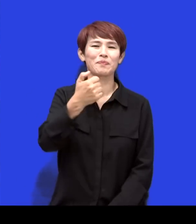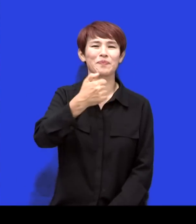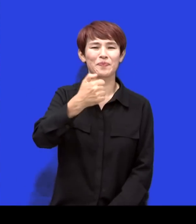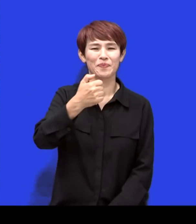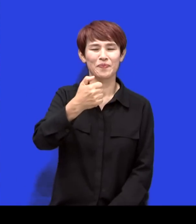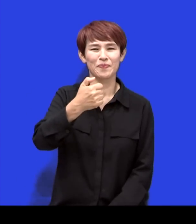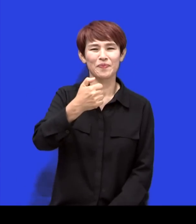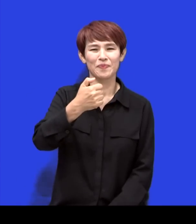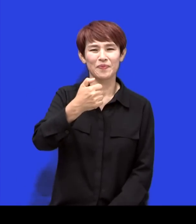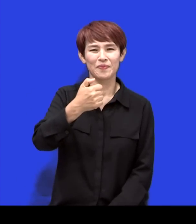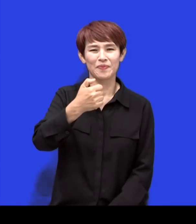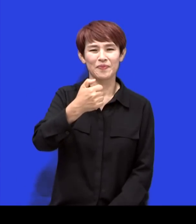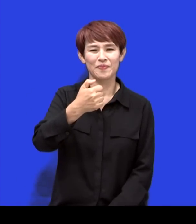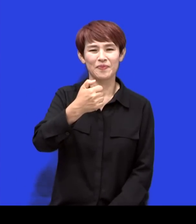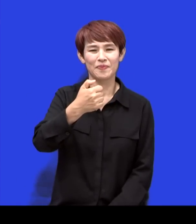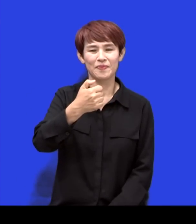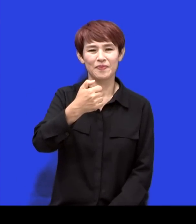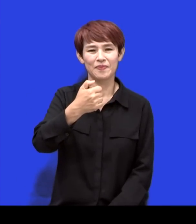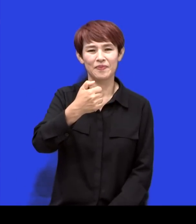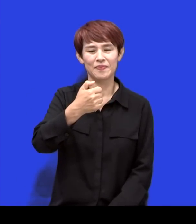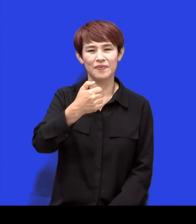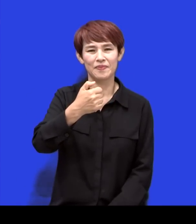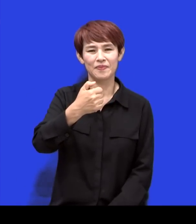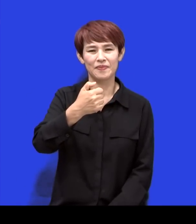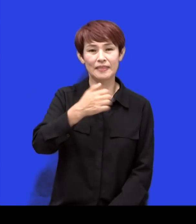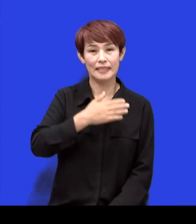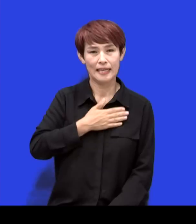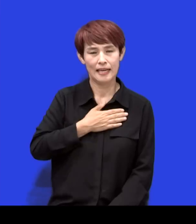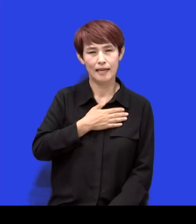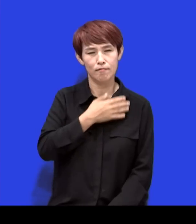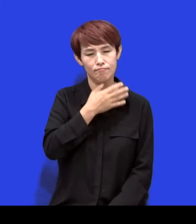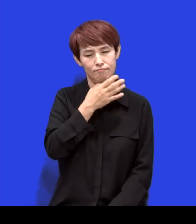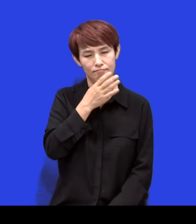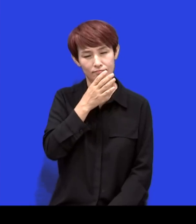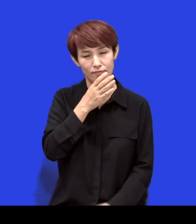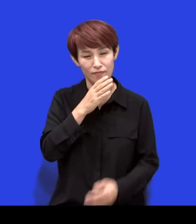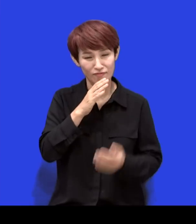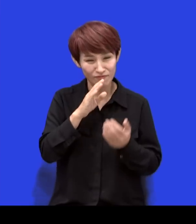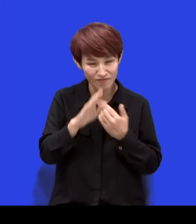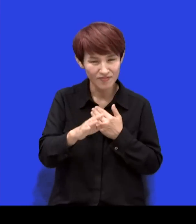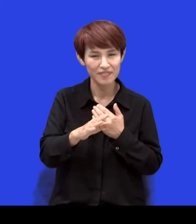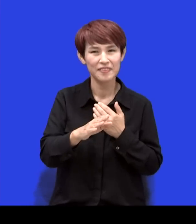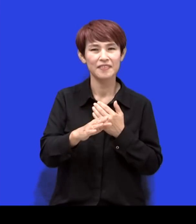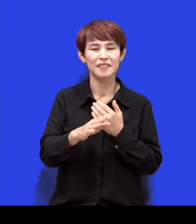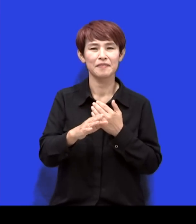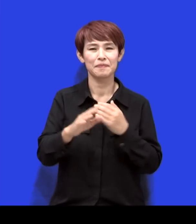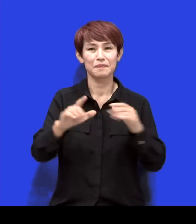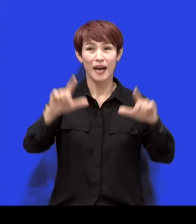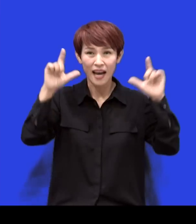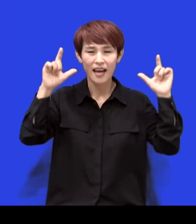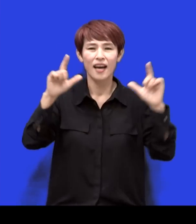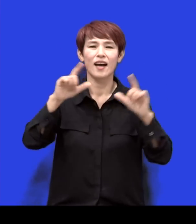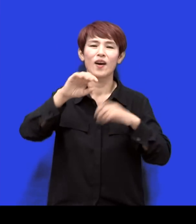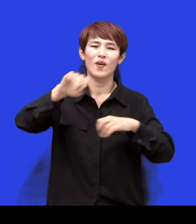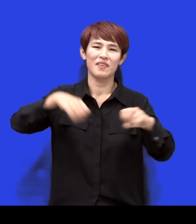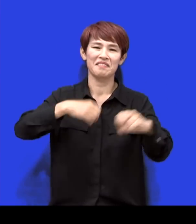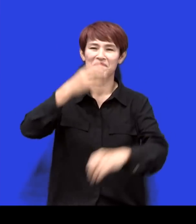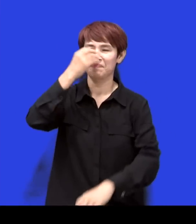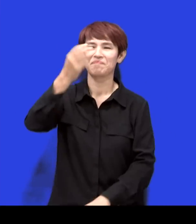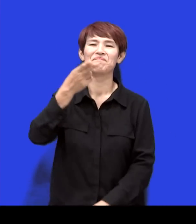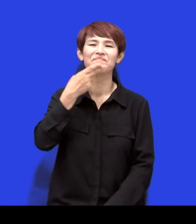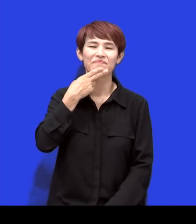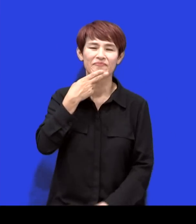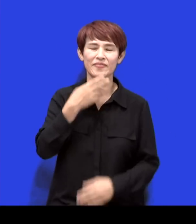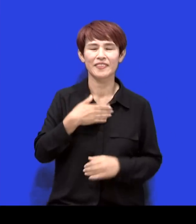저도 이제 그래서 좀 늦게 잘 되게 해주셔서 뭐 안 가본 것 같고 예. 그러니까 앞으로도